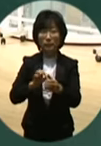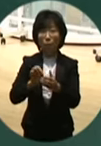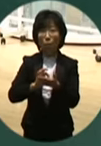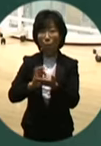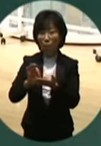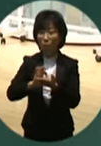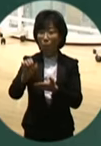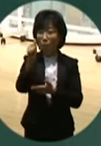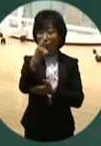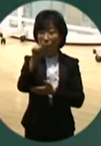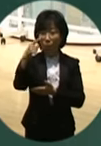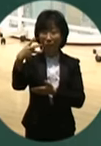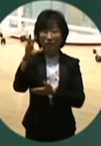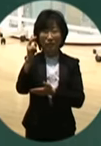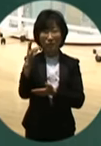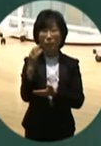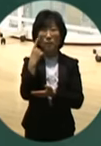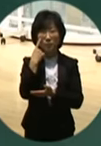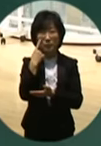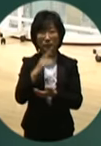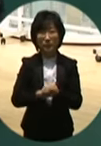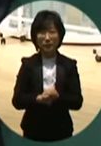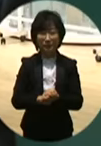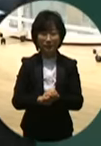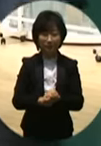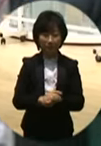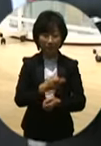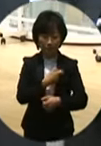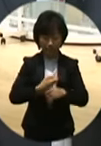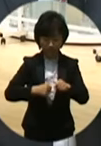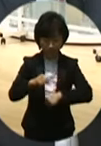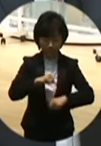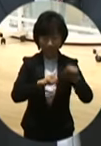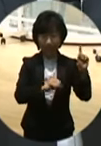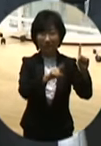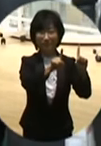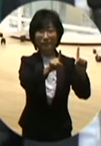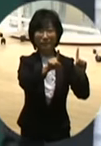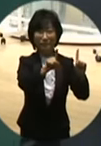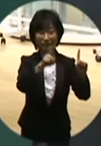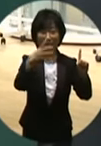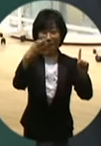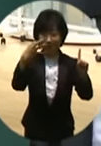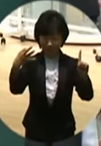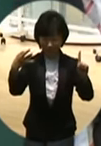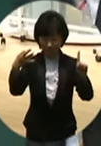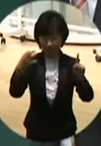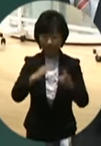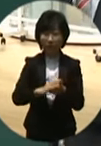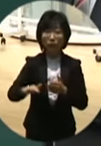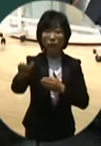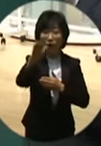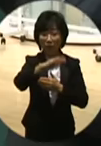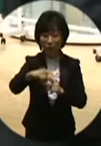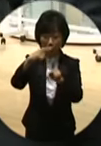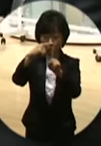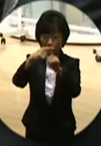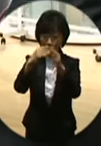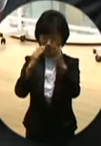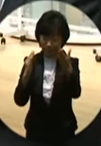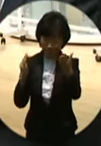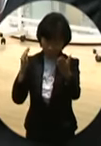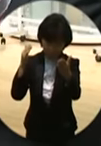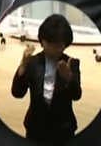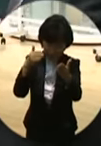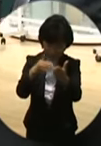church. 가서 이거 해라 하는 거죠. When you go, do this. 여러분이 교회 가셔서 뭐 이